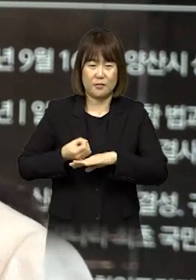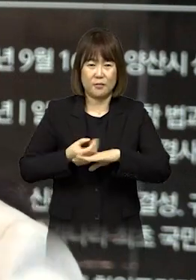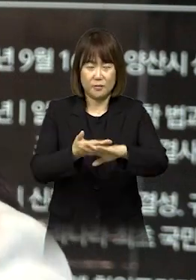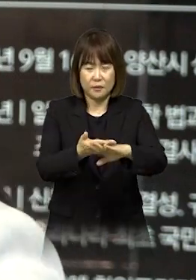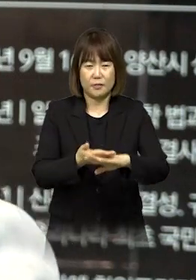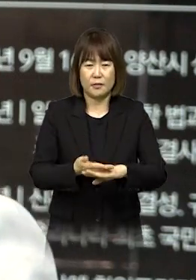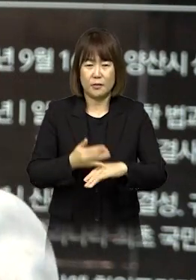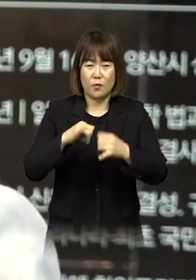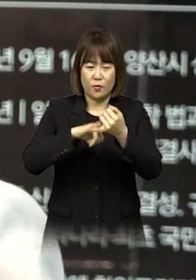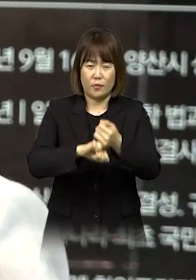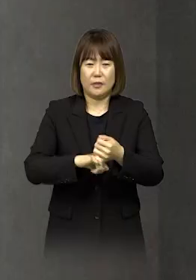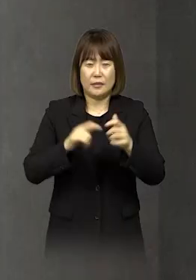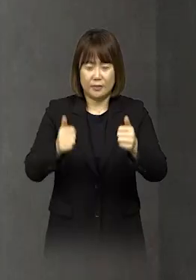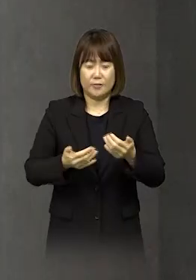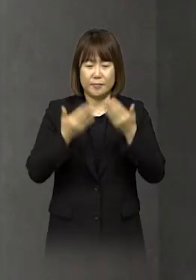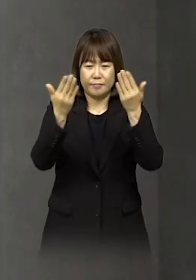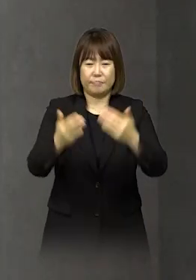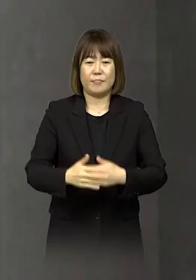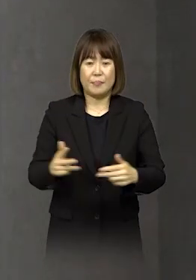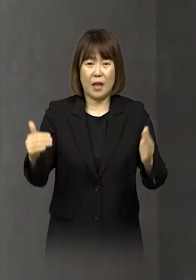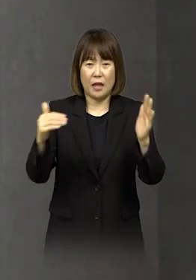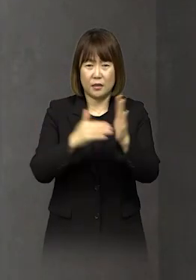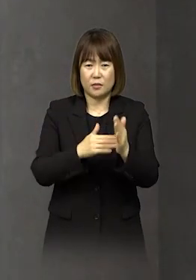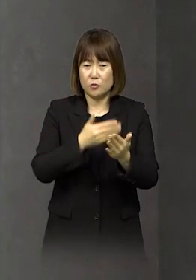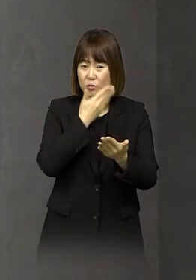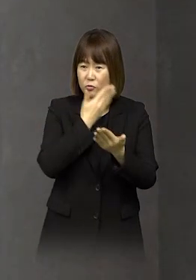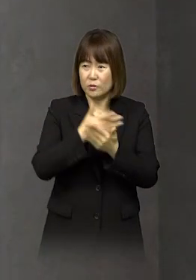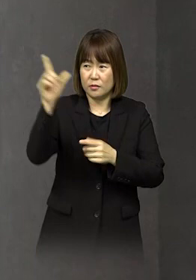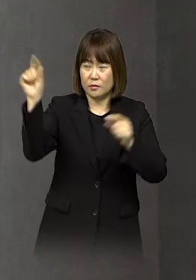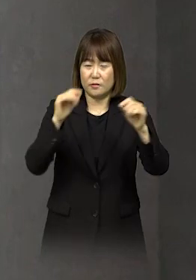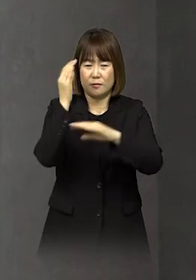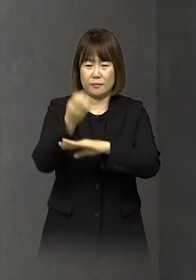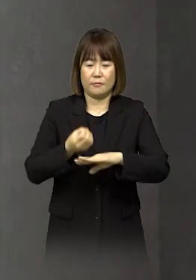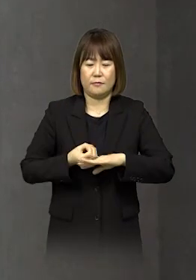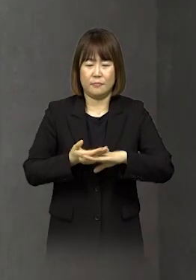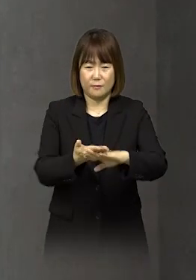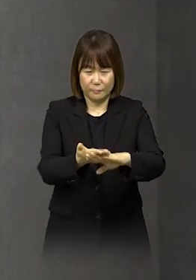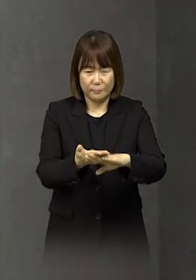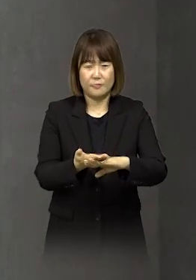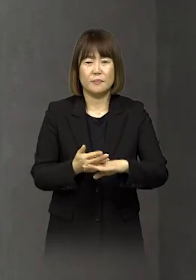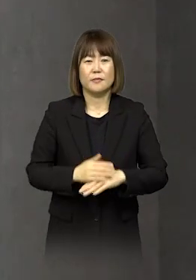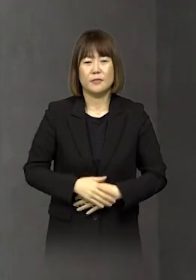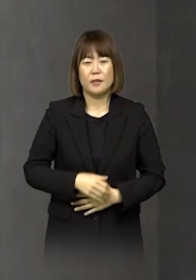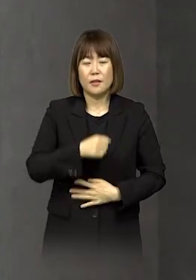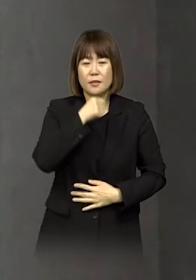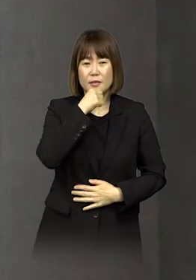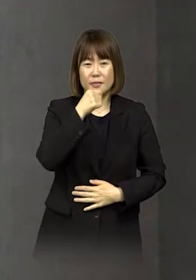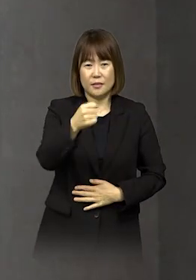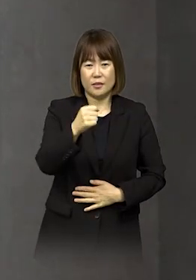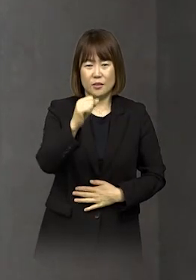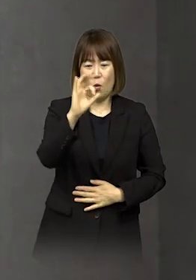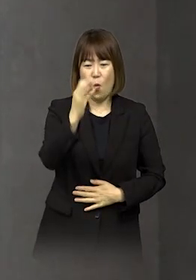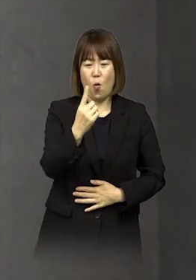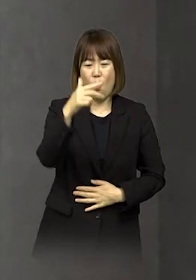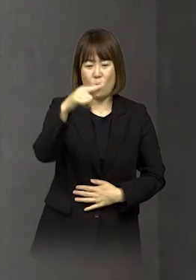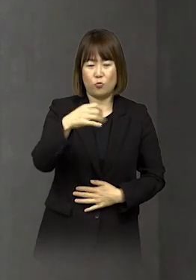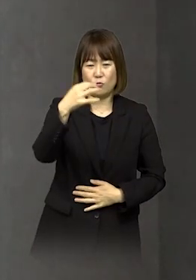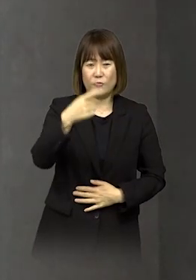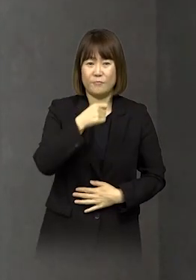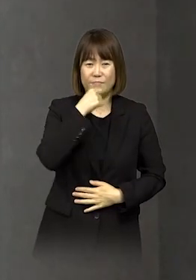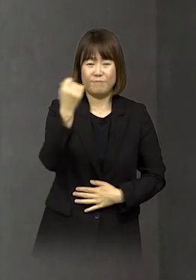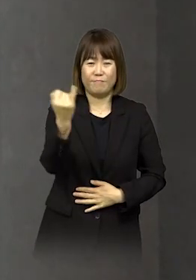드리면서 인사드리겠습니다 지금까지 저는 양산 속 팩트와 이야기를 전하는 양상팩토리의 패키지기